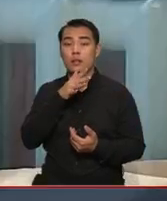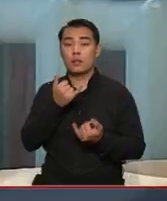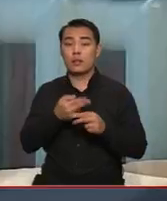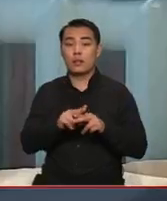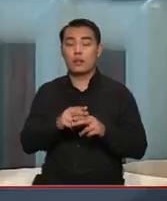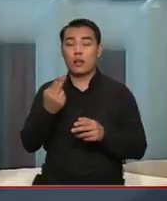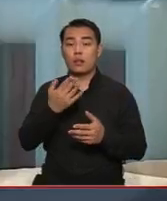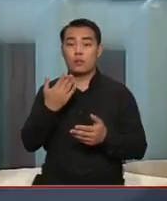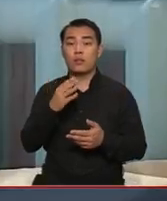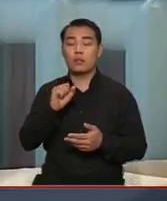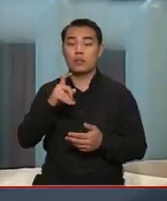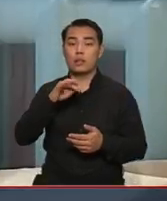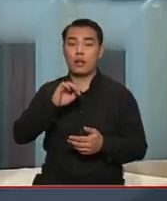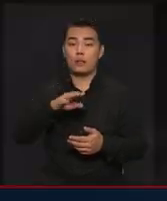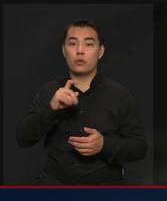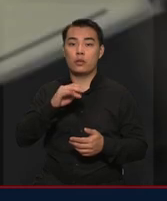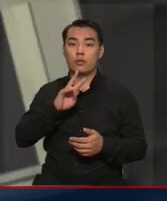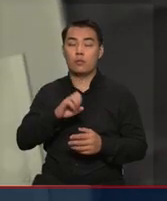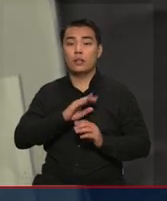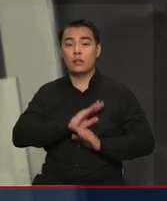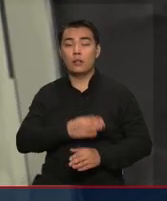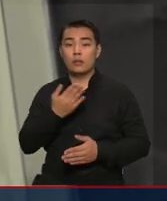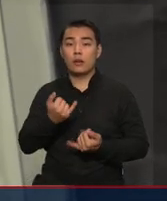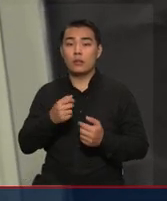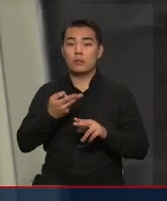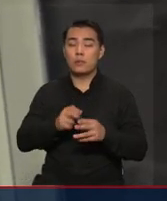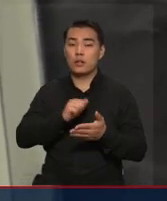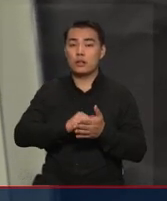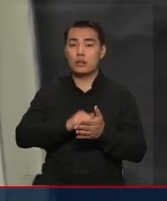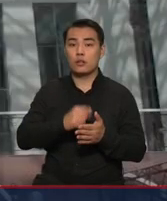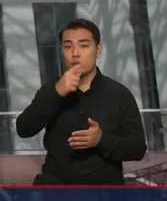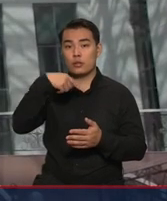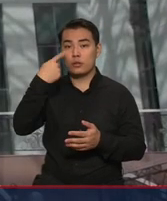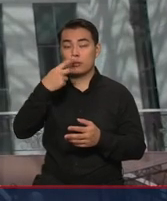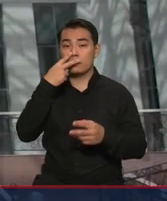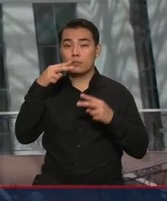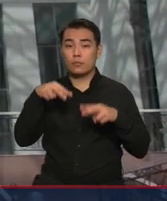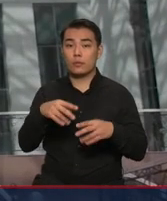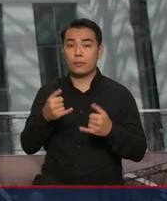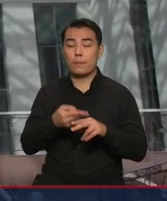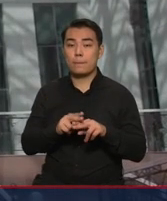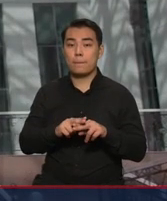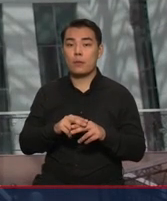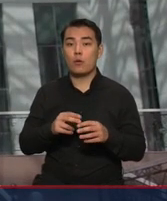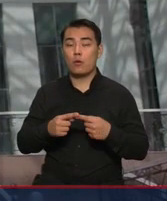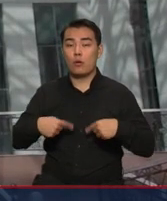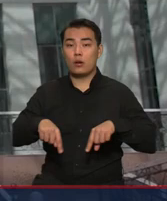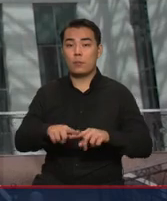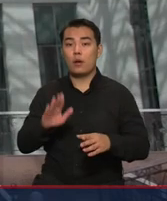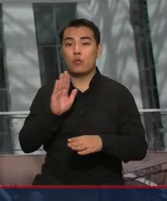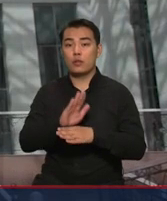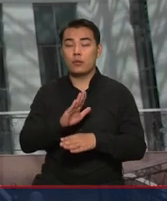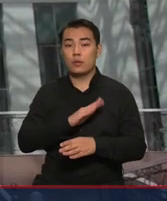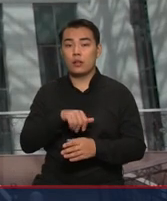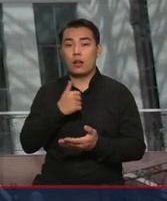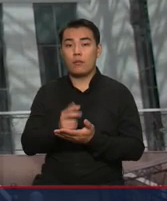қаласында Салтанат Нүкенованың өліміне қатысты резонанс тудырған істерді жеке бақылауына алып, құқық органдарына нақты тапсырма жүктеді. Осы орайда